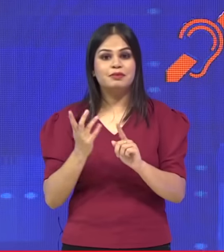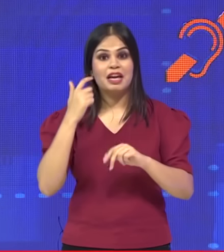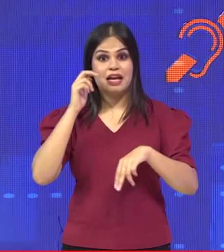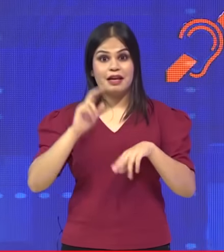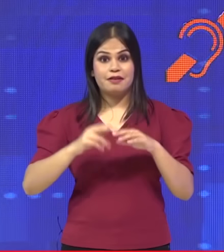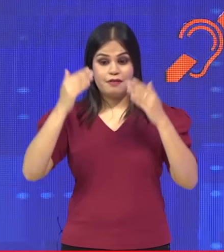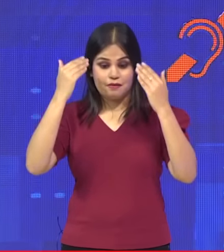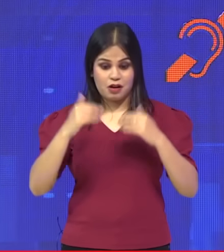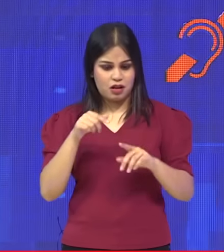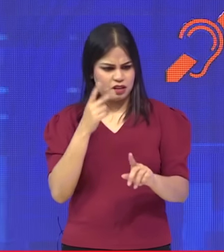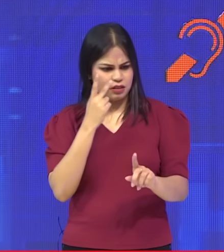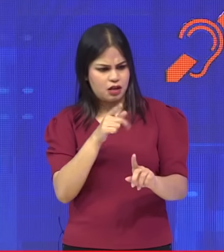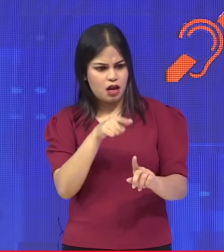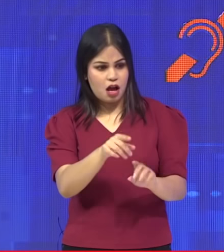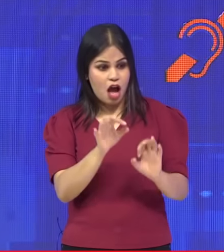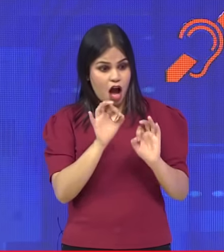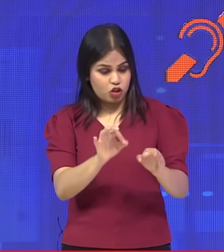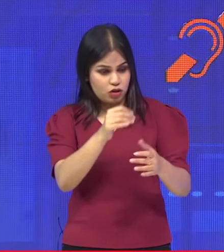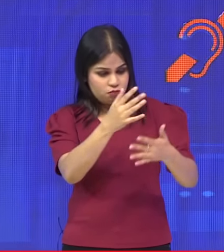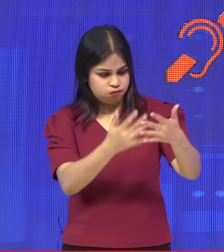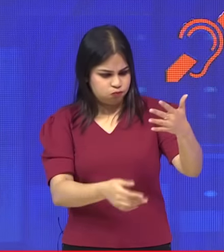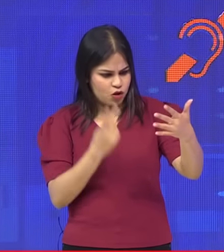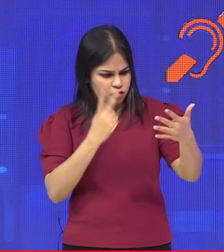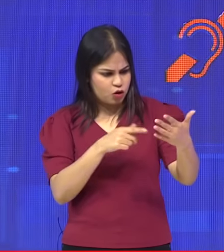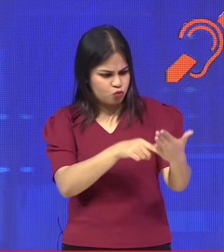अगर कोई बहुत अच्छी चीज ए रही है